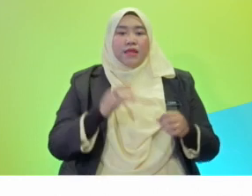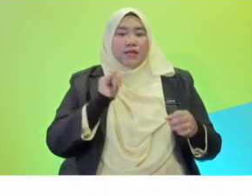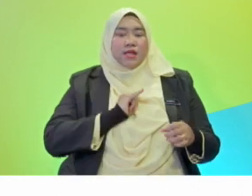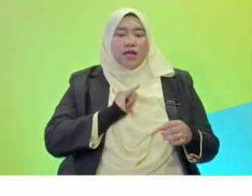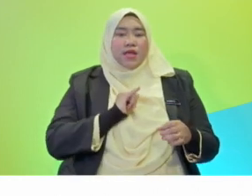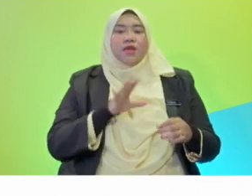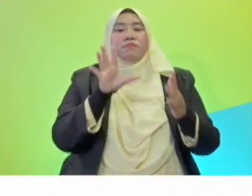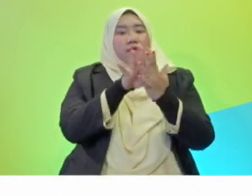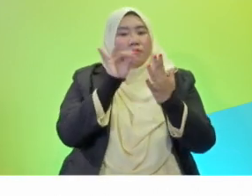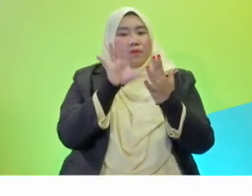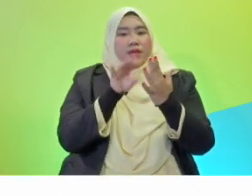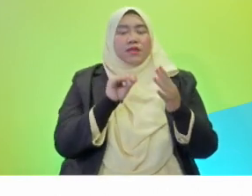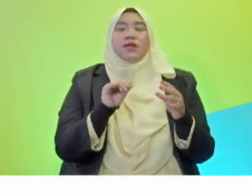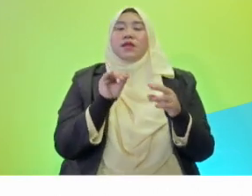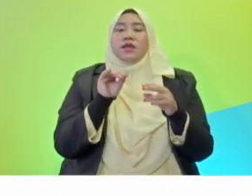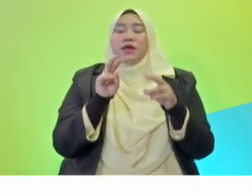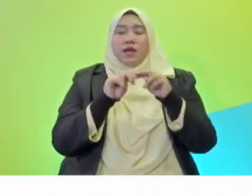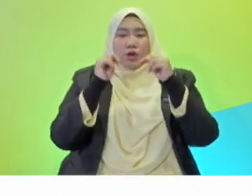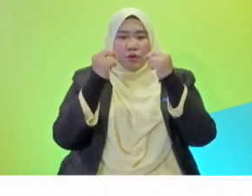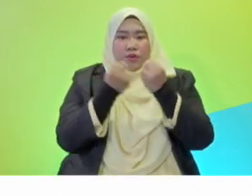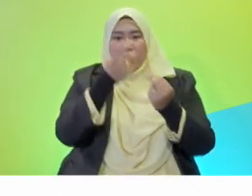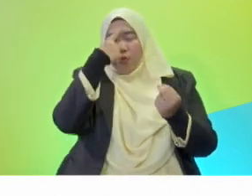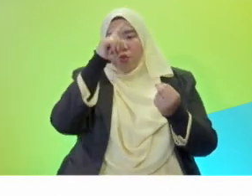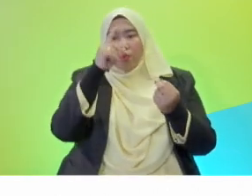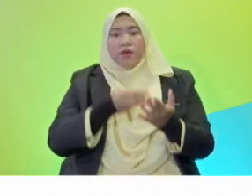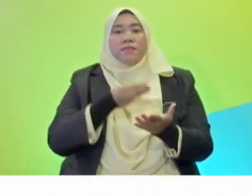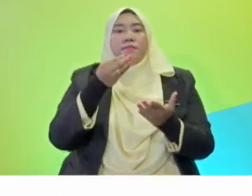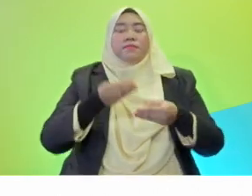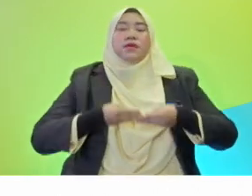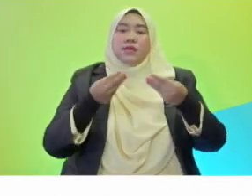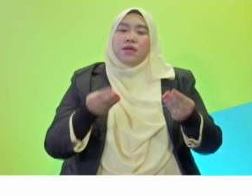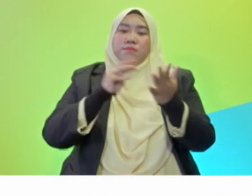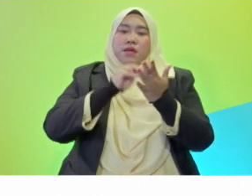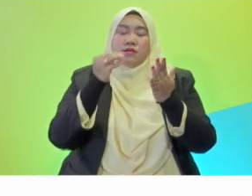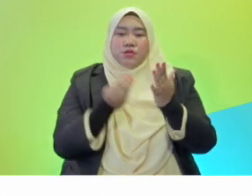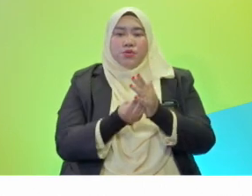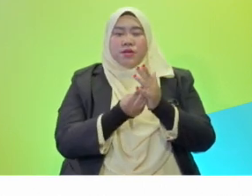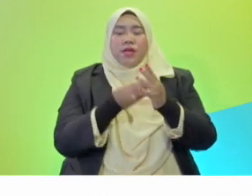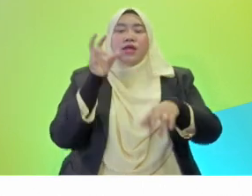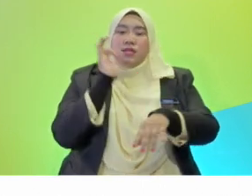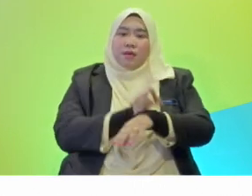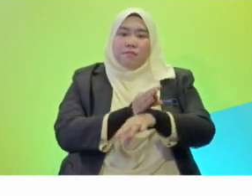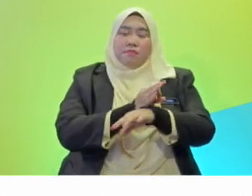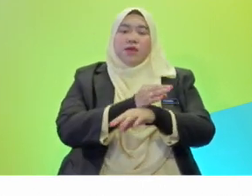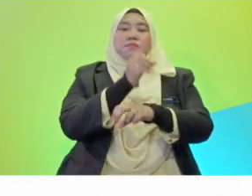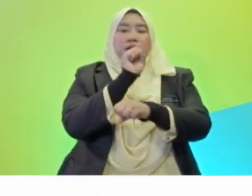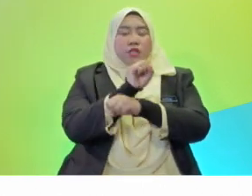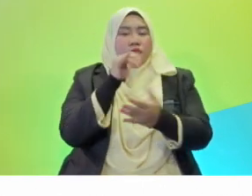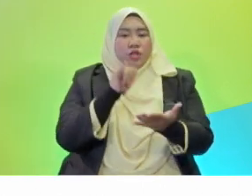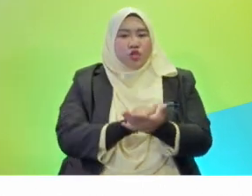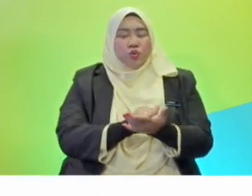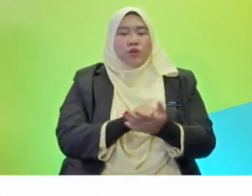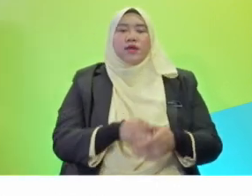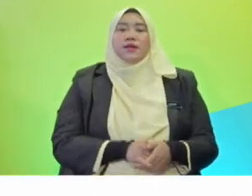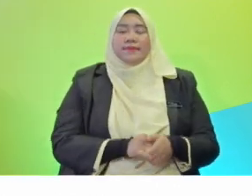Oke untuk memberi maksud zaman aibatu itu sendiri ataupun Notaris